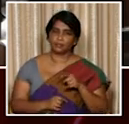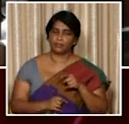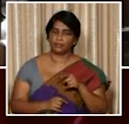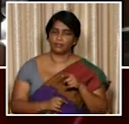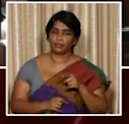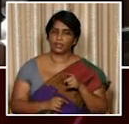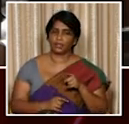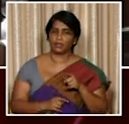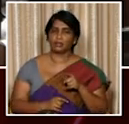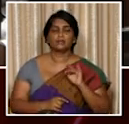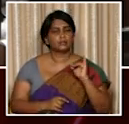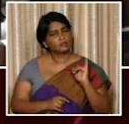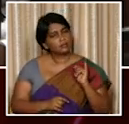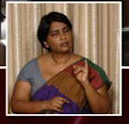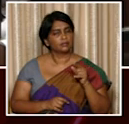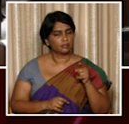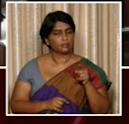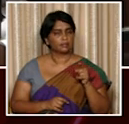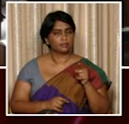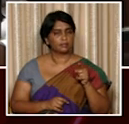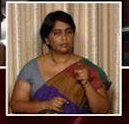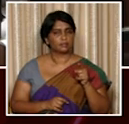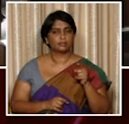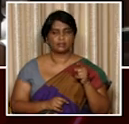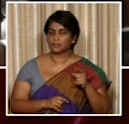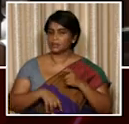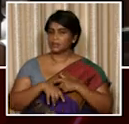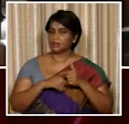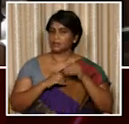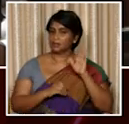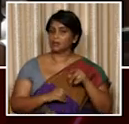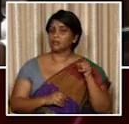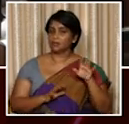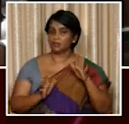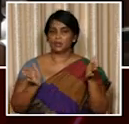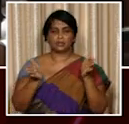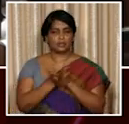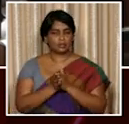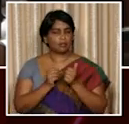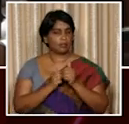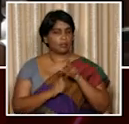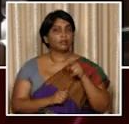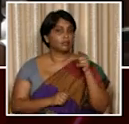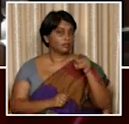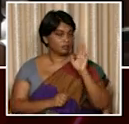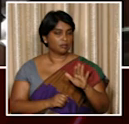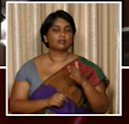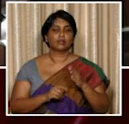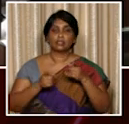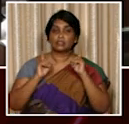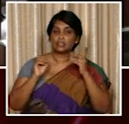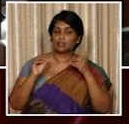ஏற்படுத்தி அவர்கள் மத்தியிலே ஒரு சகவாசத்திற்கு புத்துயிரூட்டக்கூடியவராக செயல்பட்டார். பொதுநலவாய